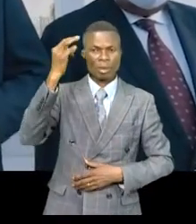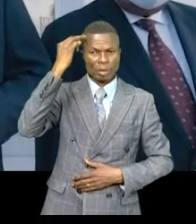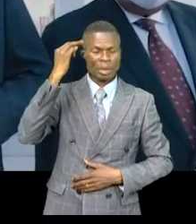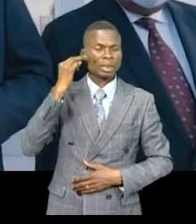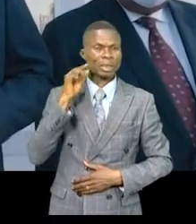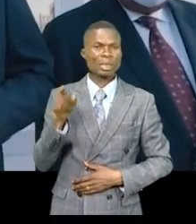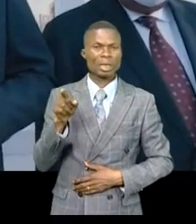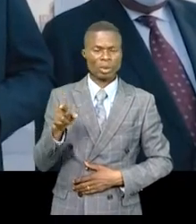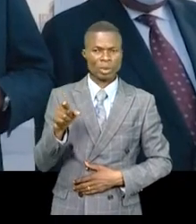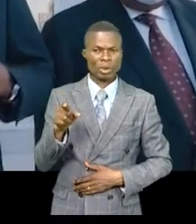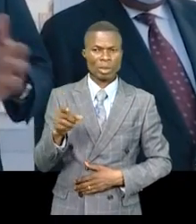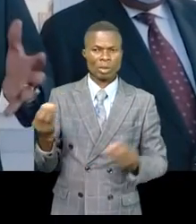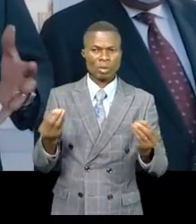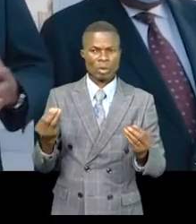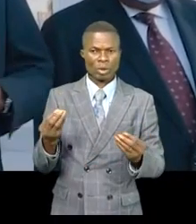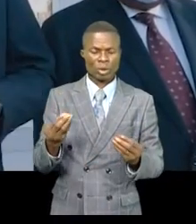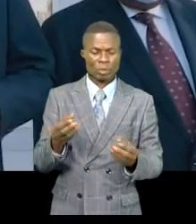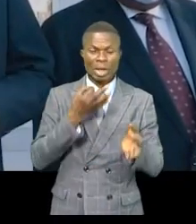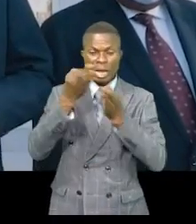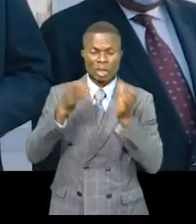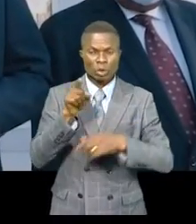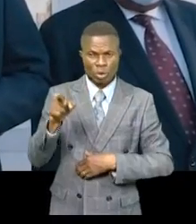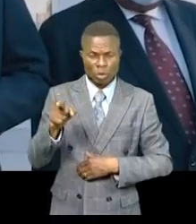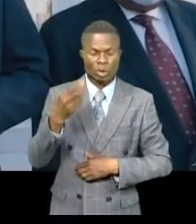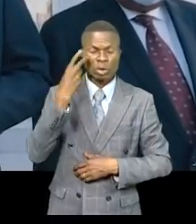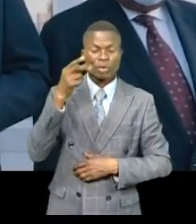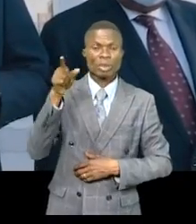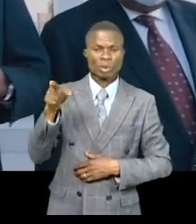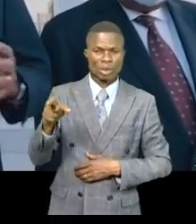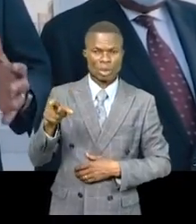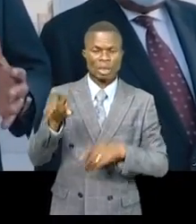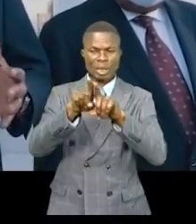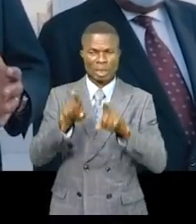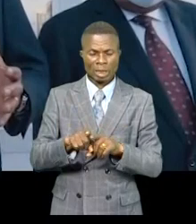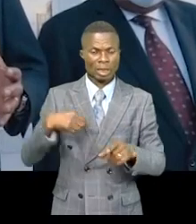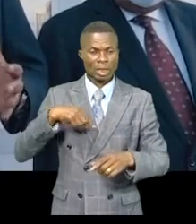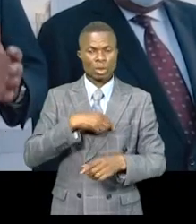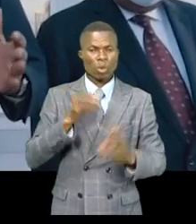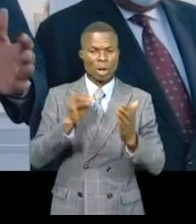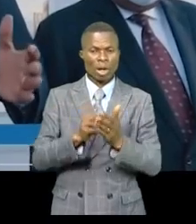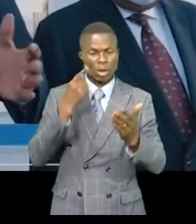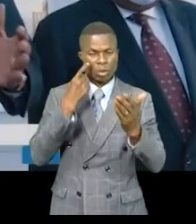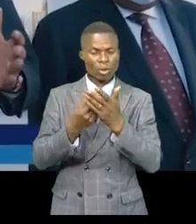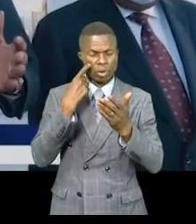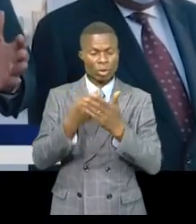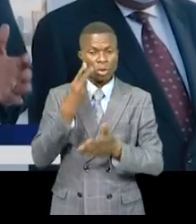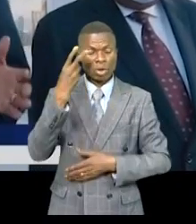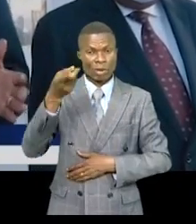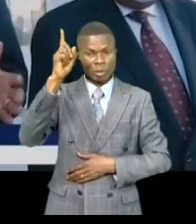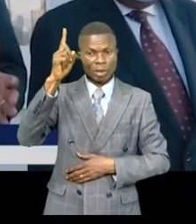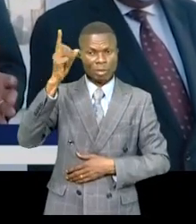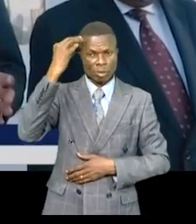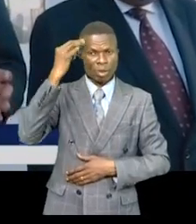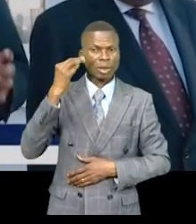Premier ministre, partager sa vision, et nous avons constaté que sa vision et